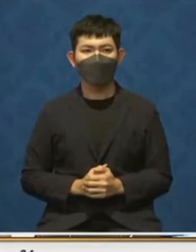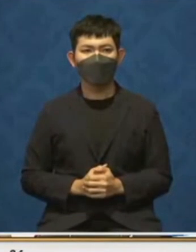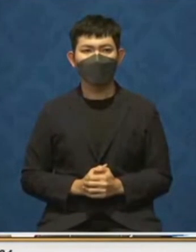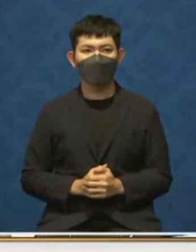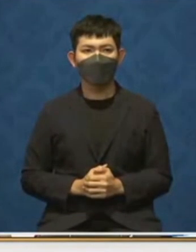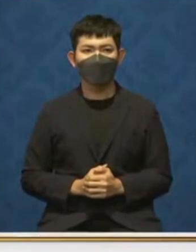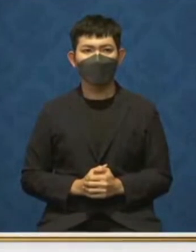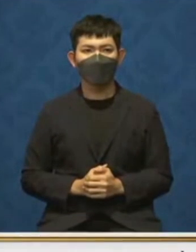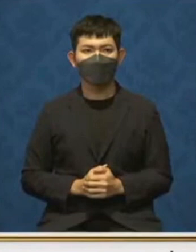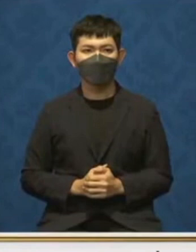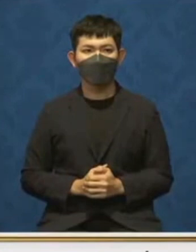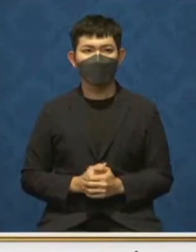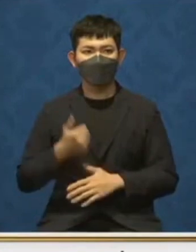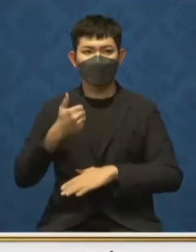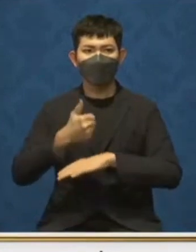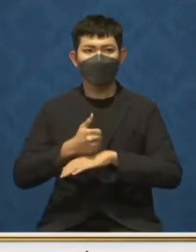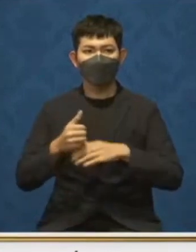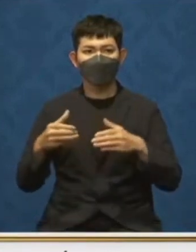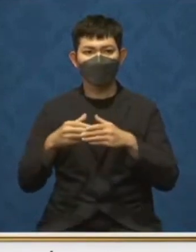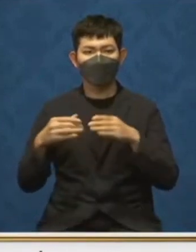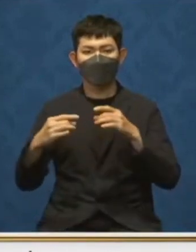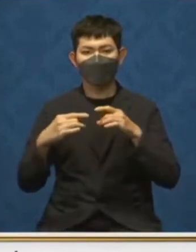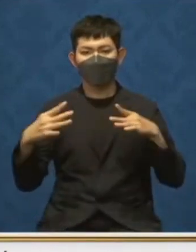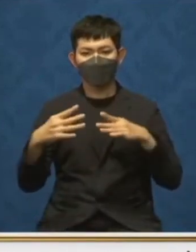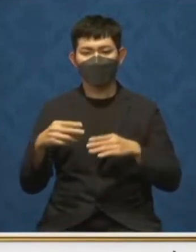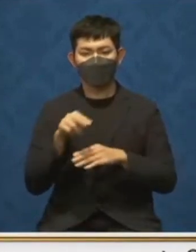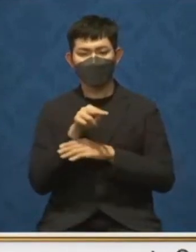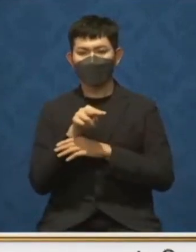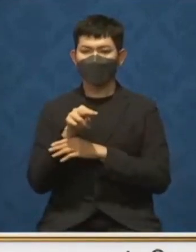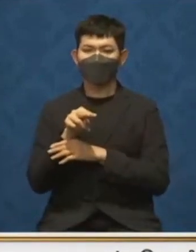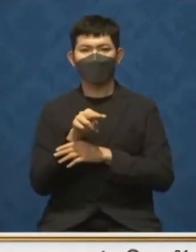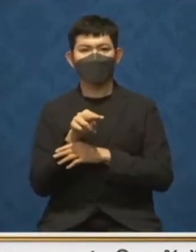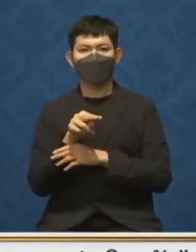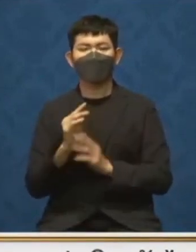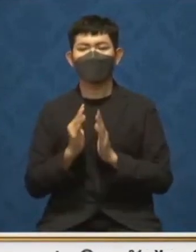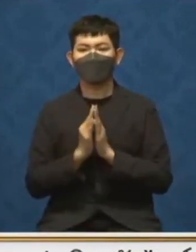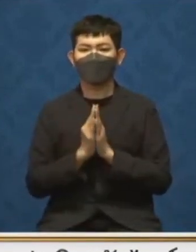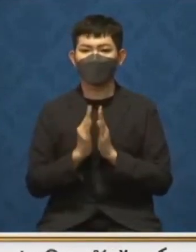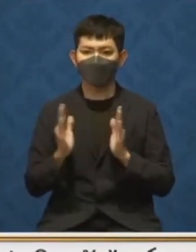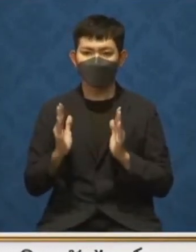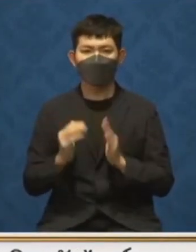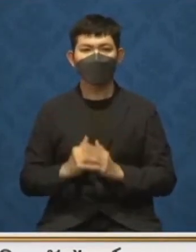นี่ท่านผู้นำฝ่ายค้านก็ยืนคุมให้อยู่นี่นะครับต้องขอบคุณท่าน